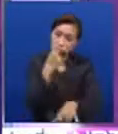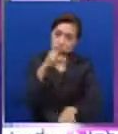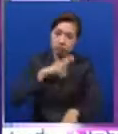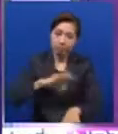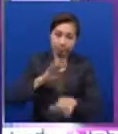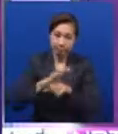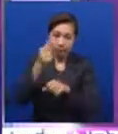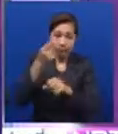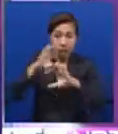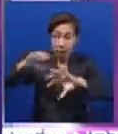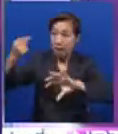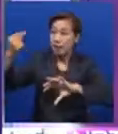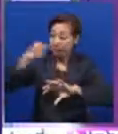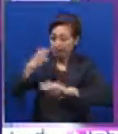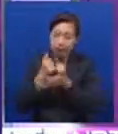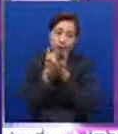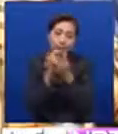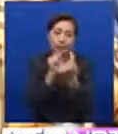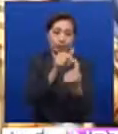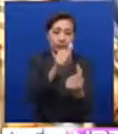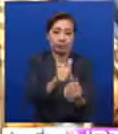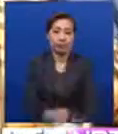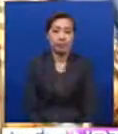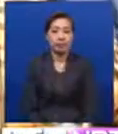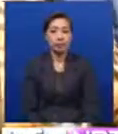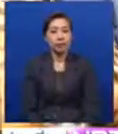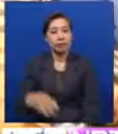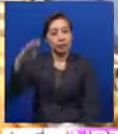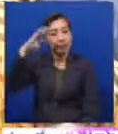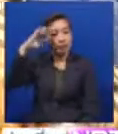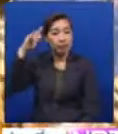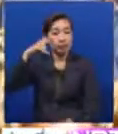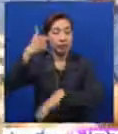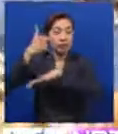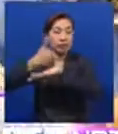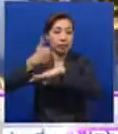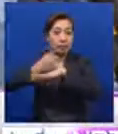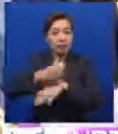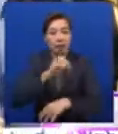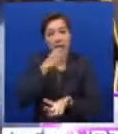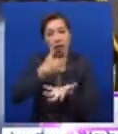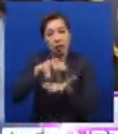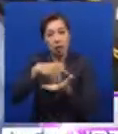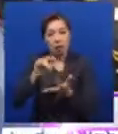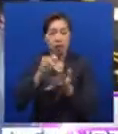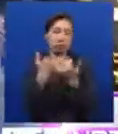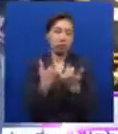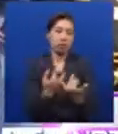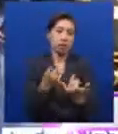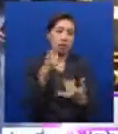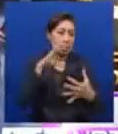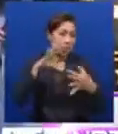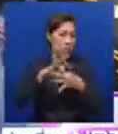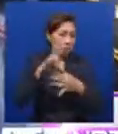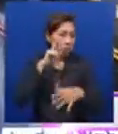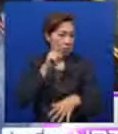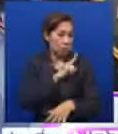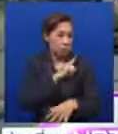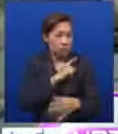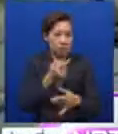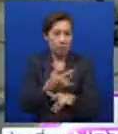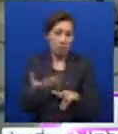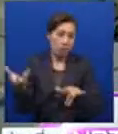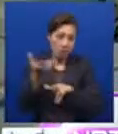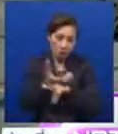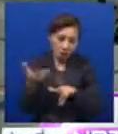คำสั่งรัฐบาลค่ะพลอากาศเอกตรีทศสนแจ้งผู้บัญชาการทหารอากาศระบุว่าขณะนี้ภารกิจลำเลียงทางอากาศ